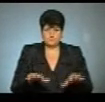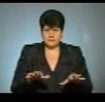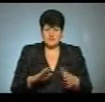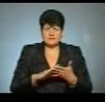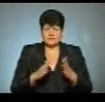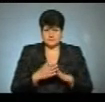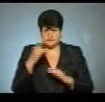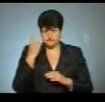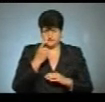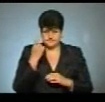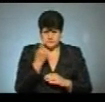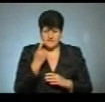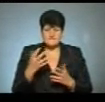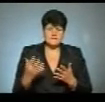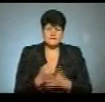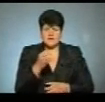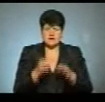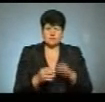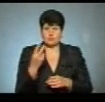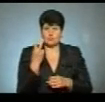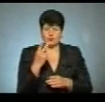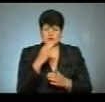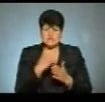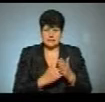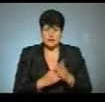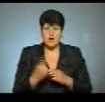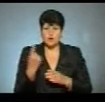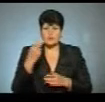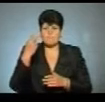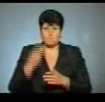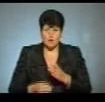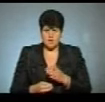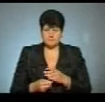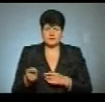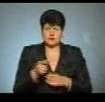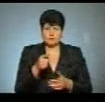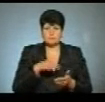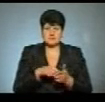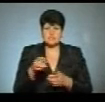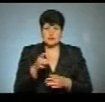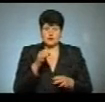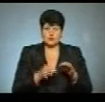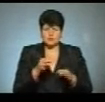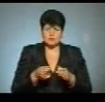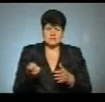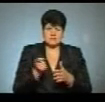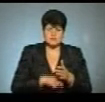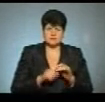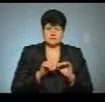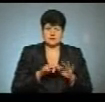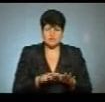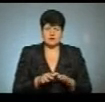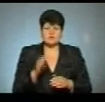сп'яніння, виграв у поліцейських суд по двох статтях та по одній програв. Тернопільський міськрайонний суд закрив провадження за